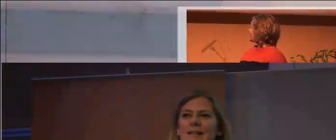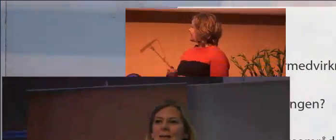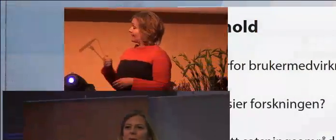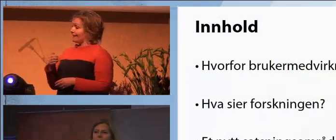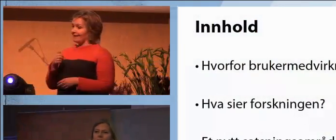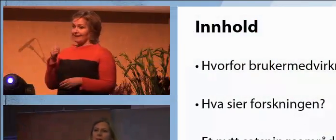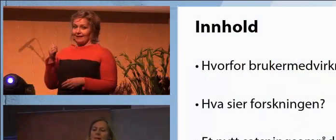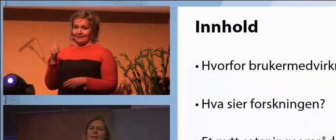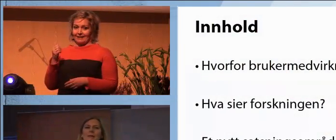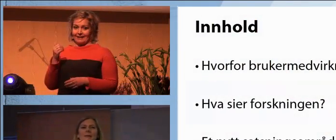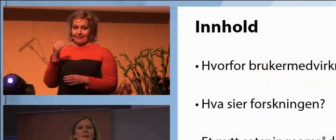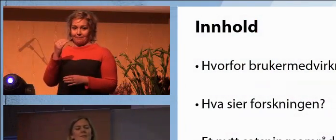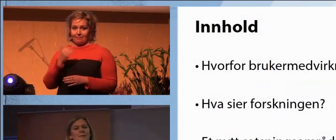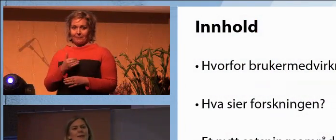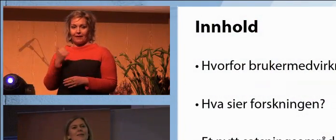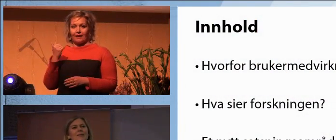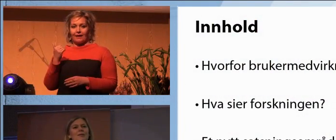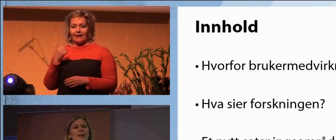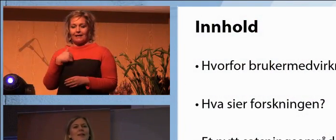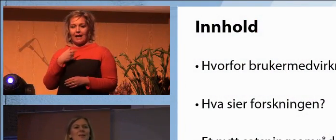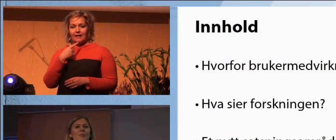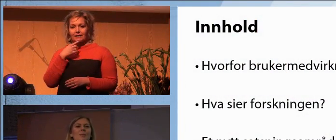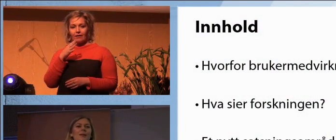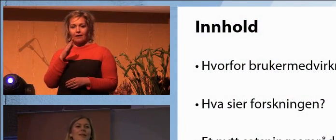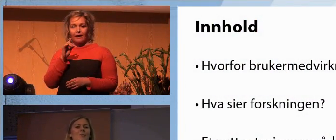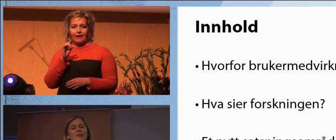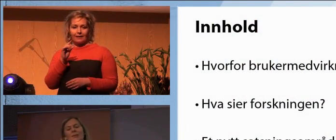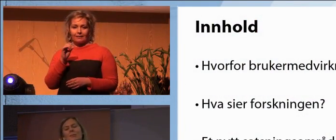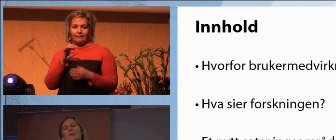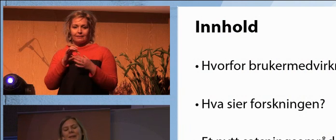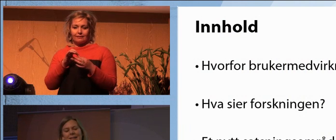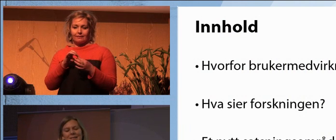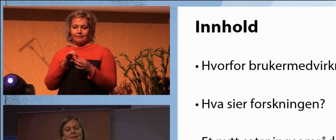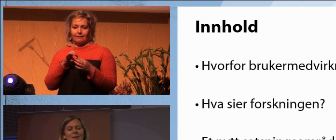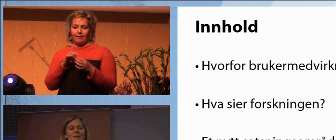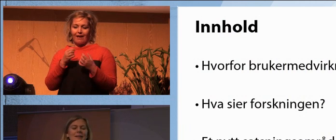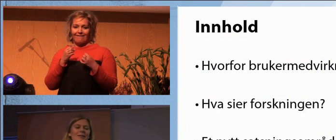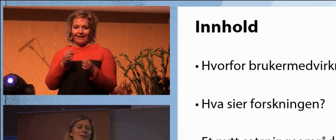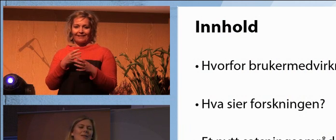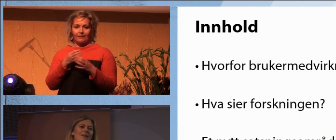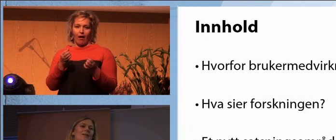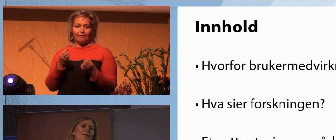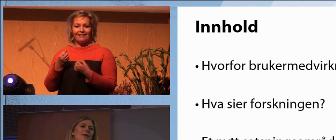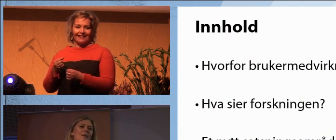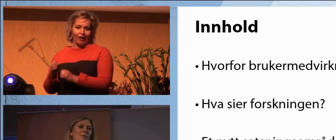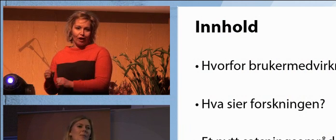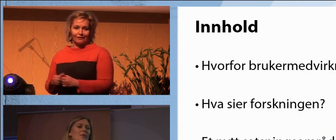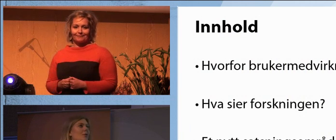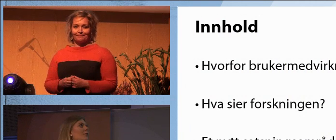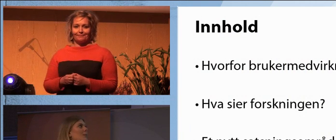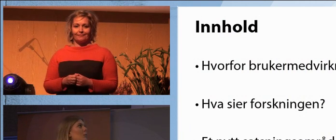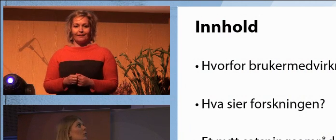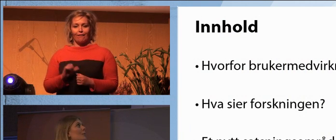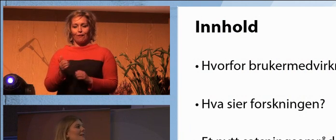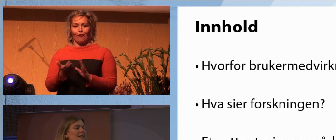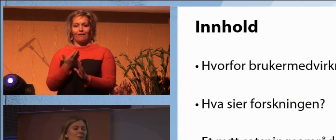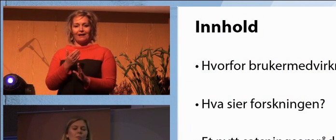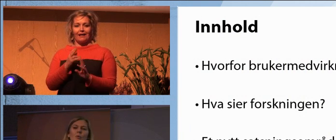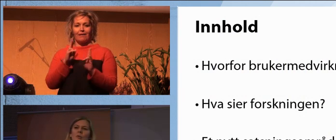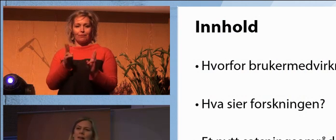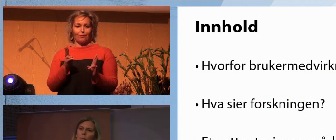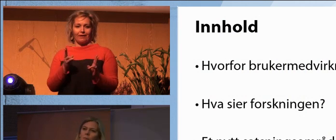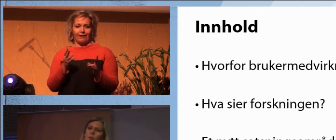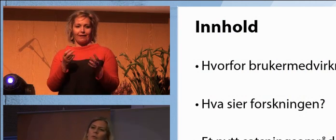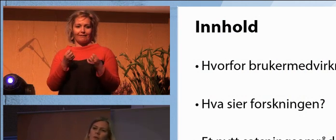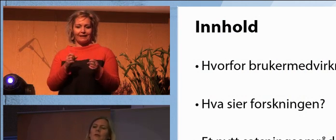Dette er de temaene. Jeg skal snakke litt om vi skal se på effekten av tiltak for å fremme brukermedvirkning. Men